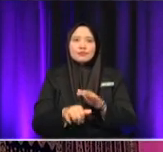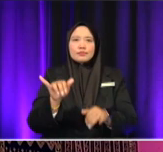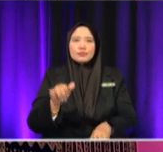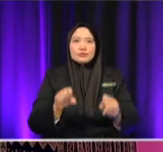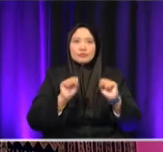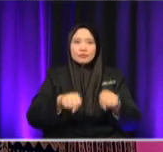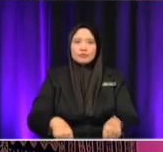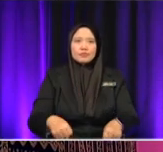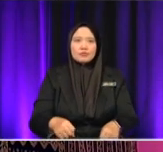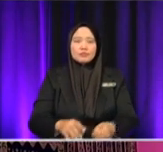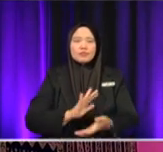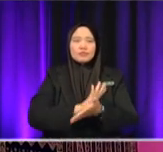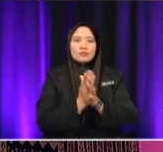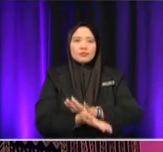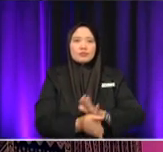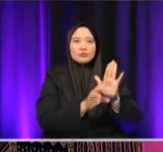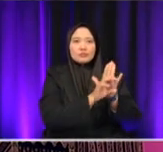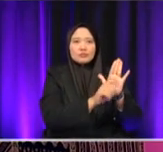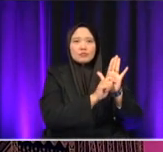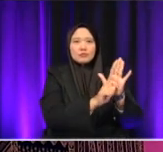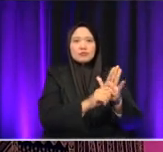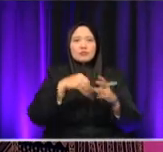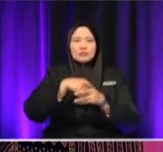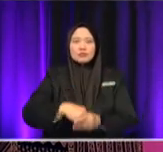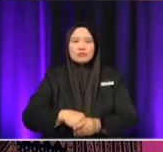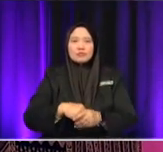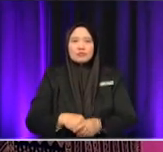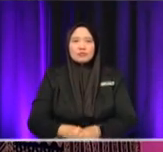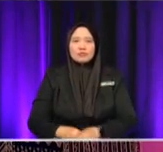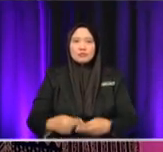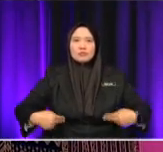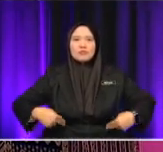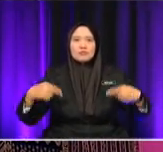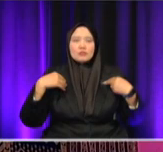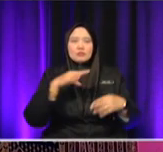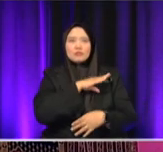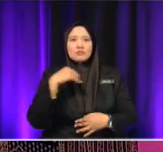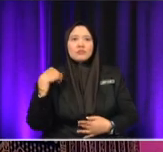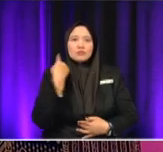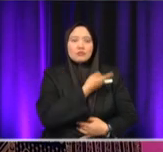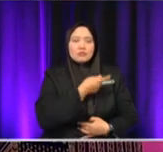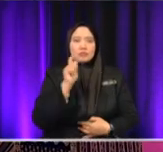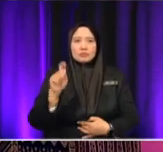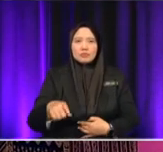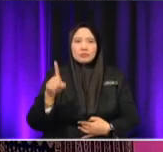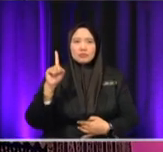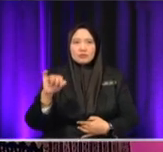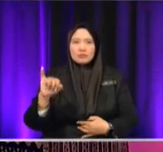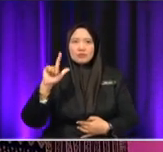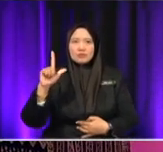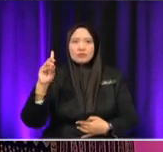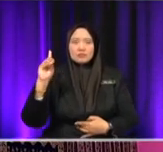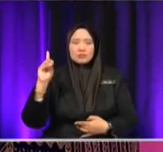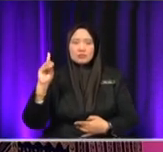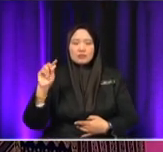boleh dijadikan sebagai contoh teladan dalam kehidupan dan juga begitu perlulah adalah seberitizam kita beriltizam kita tidak